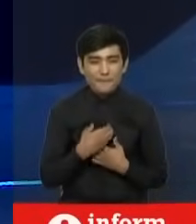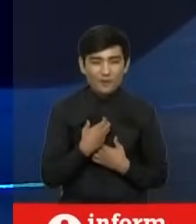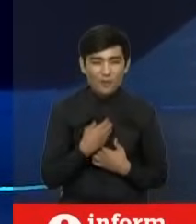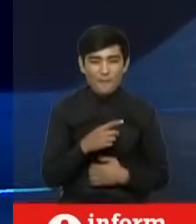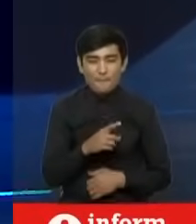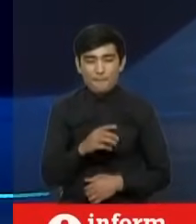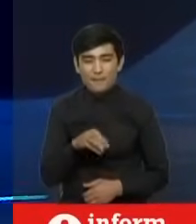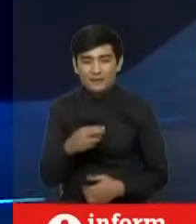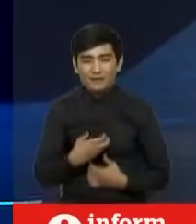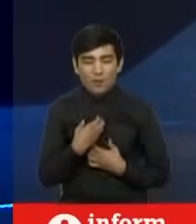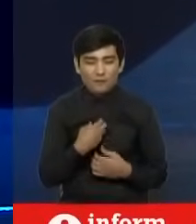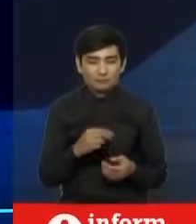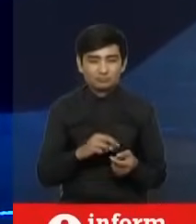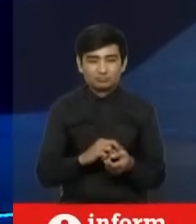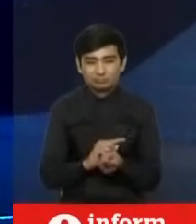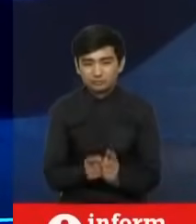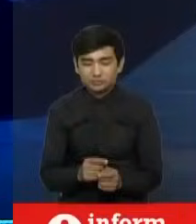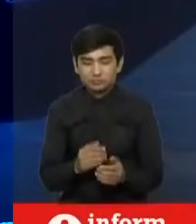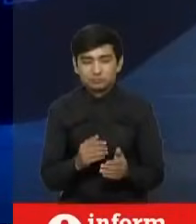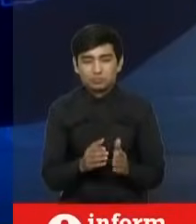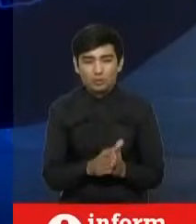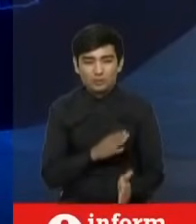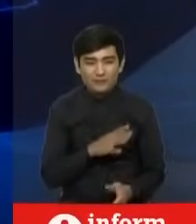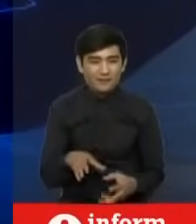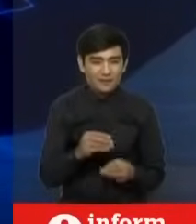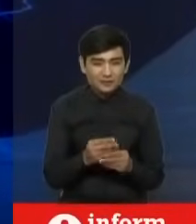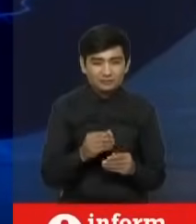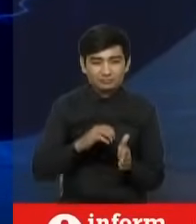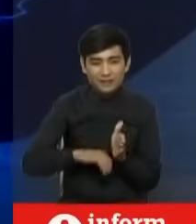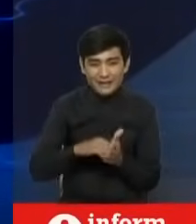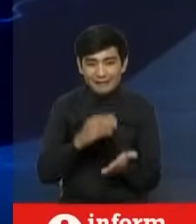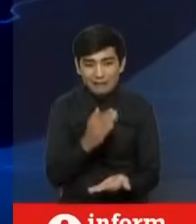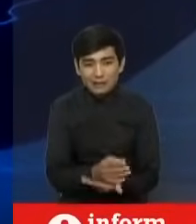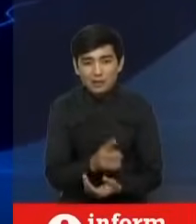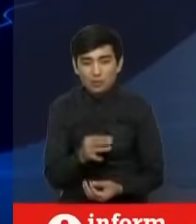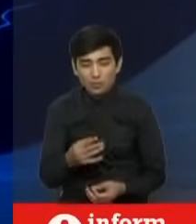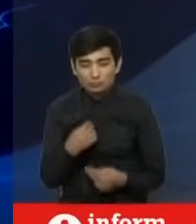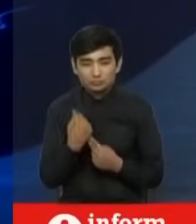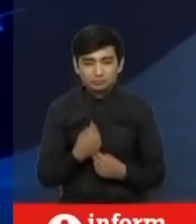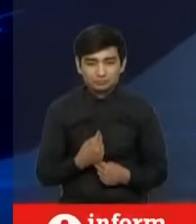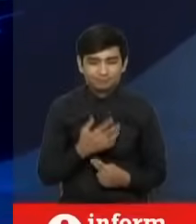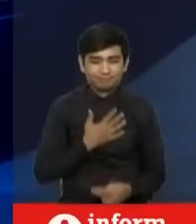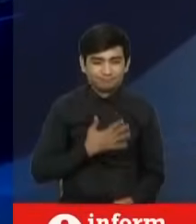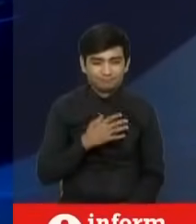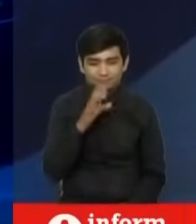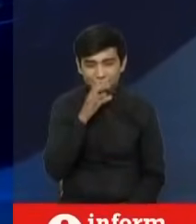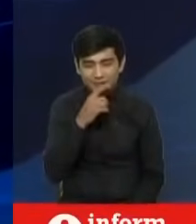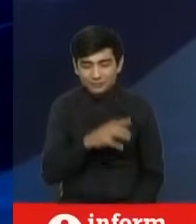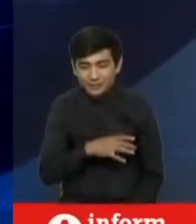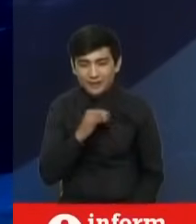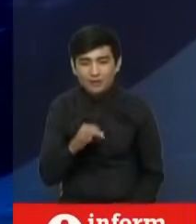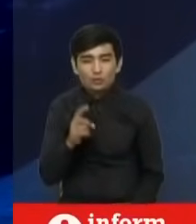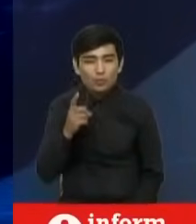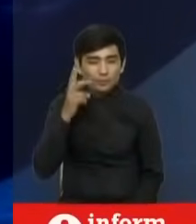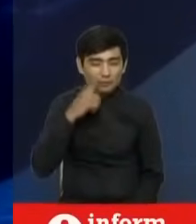казахстанцы отчисляют фонд ОСМС деньги со всех видов дохода. Авторы петиции требуют оставить один. Они уверены, что из-за